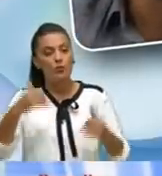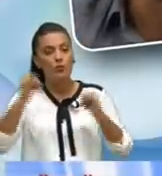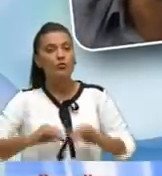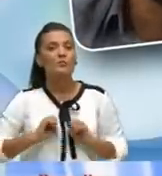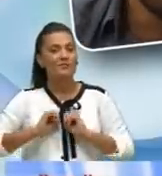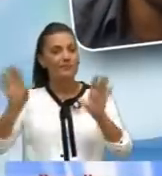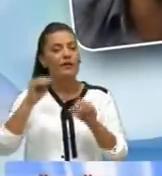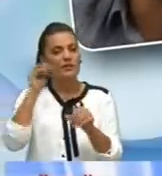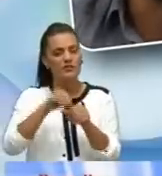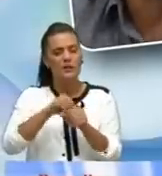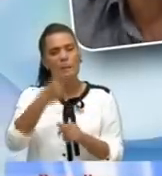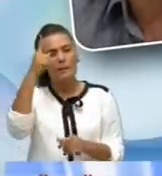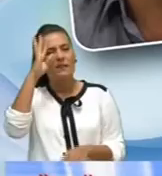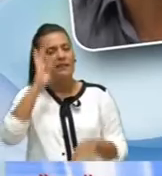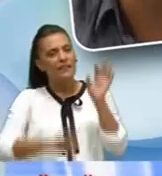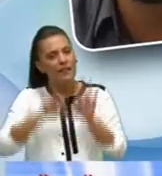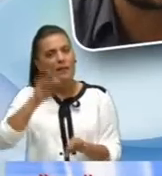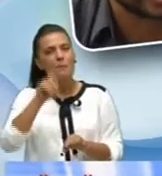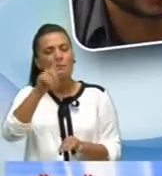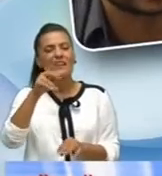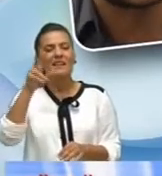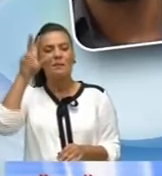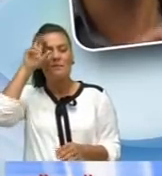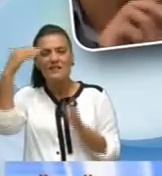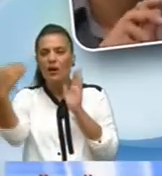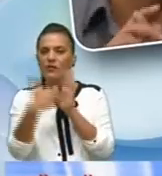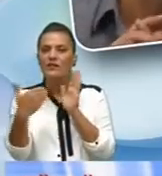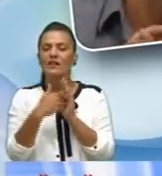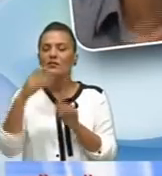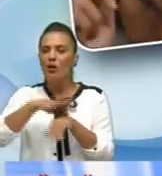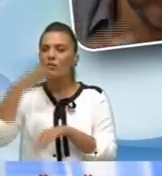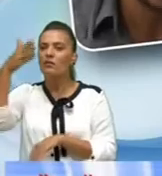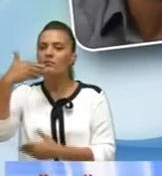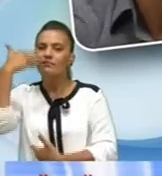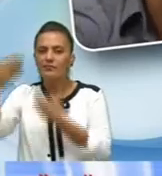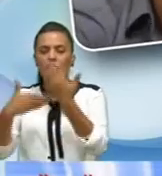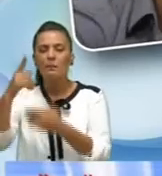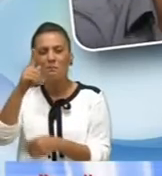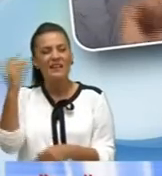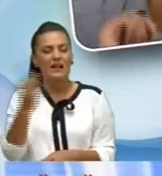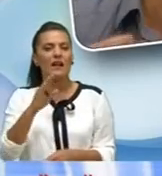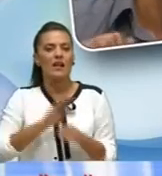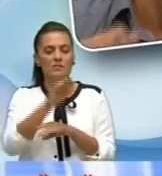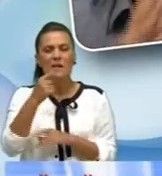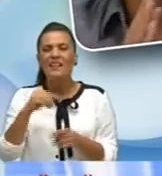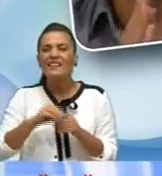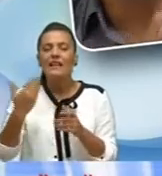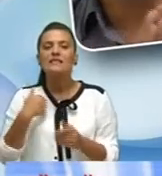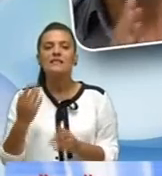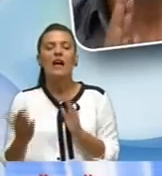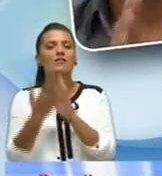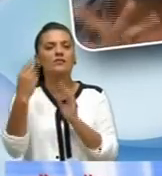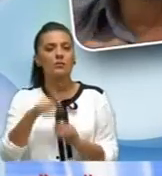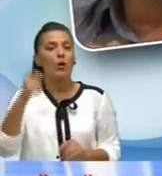de belli bir takım tedavi, yani bir terapi sürecini en azından bir kere yaşamak lazım ki nasıl baş edebileceğimizi öğrenelim. Peki